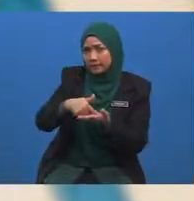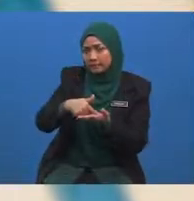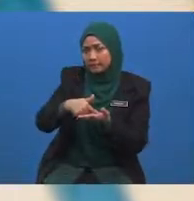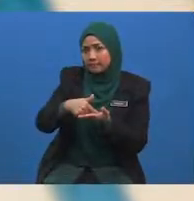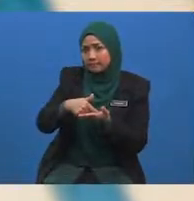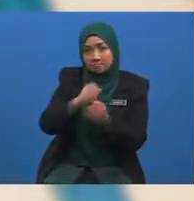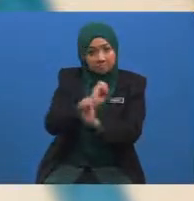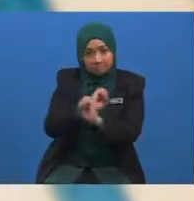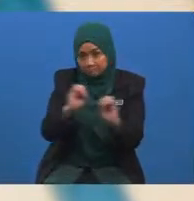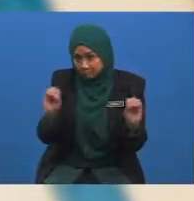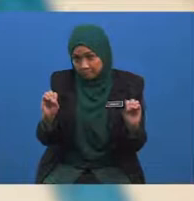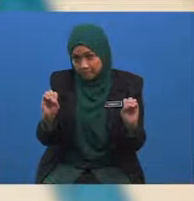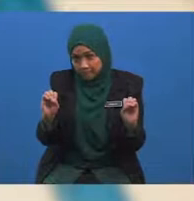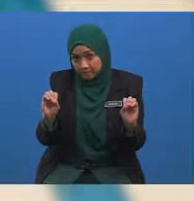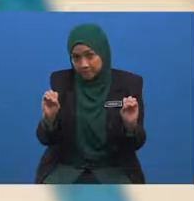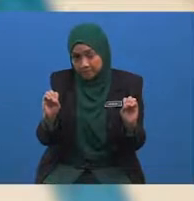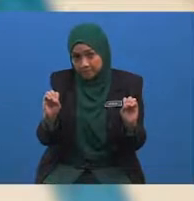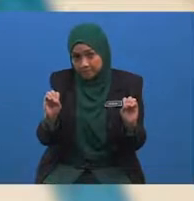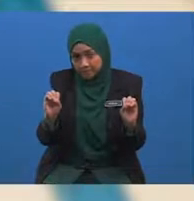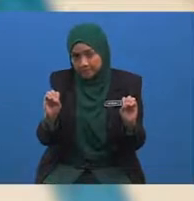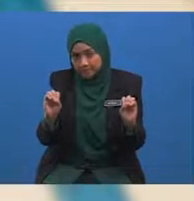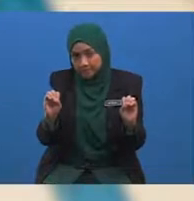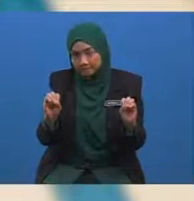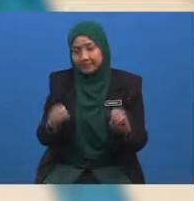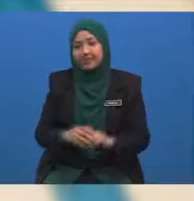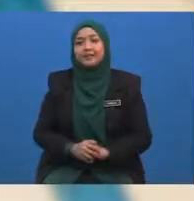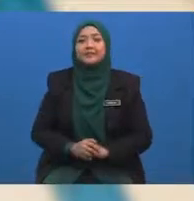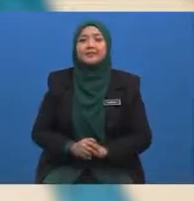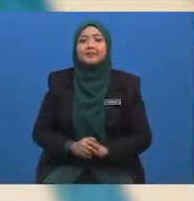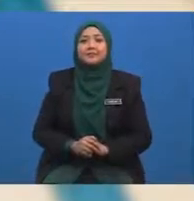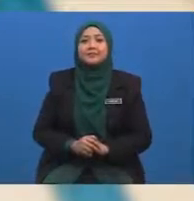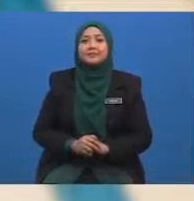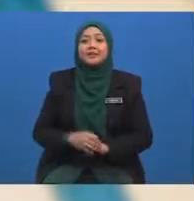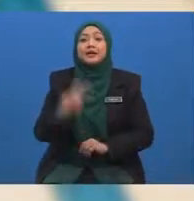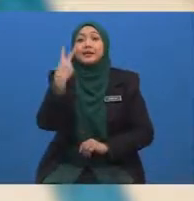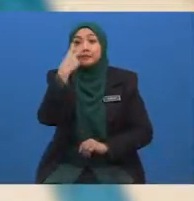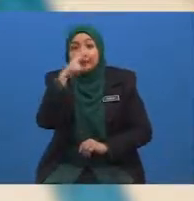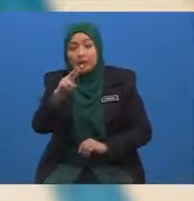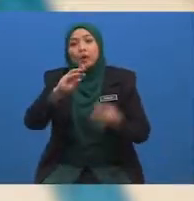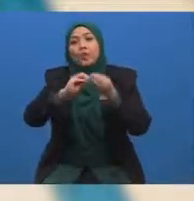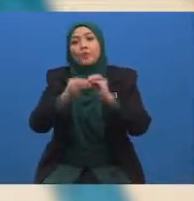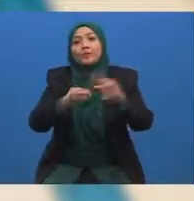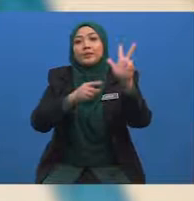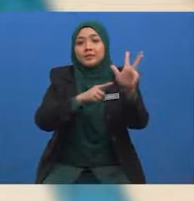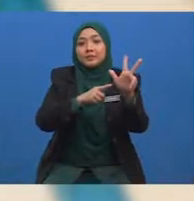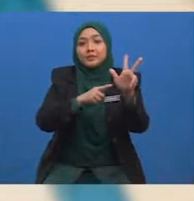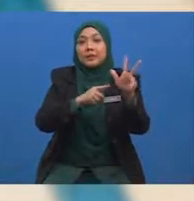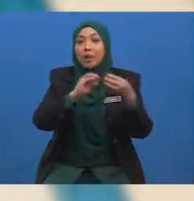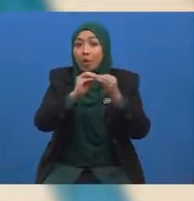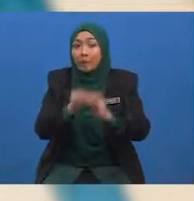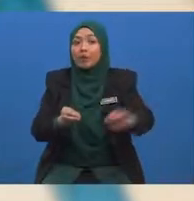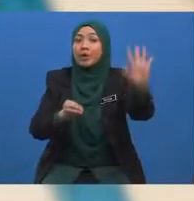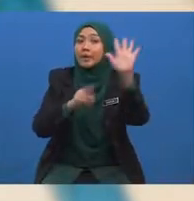ya. Kita lihat nombor yang ketiga, iaitu 5. Apa